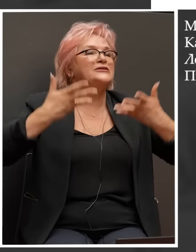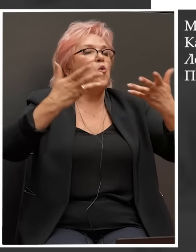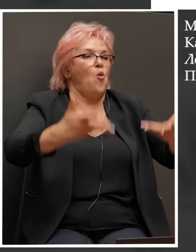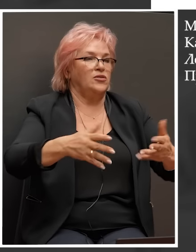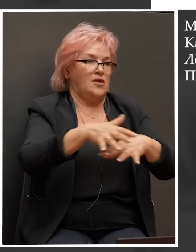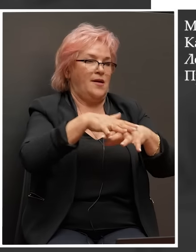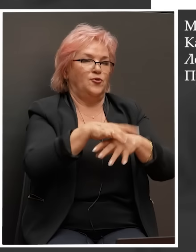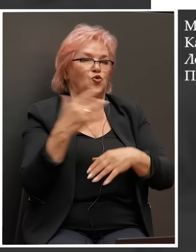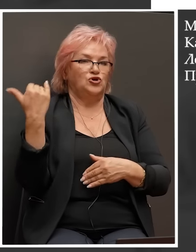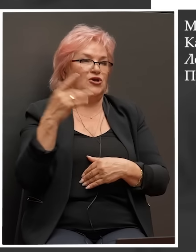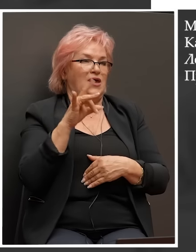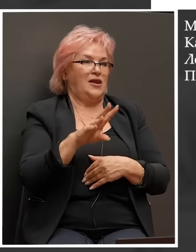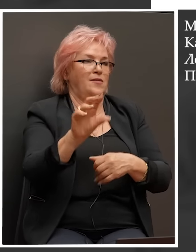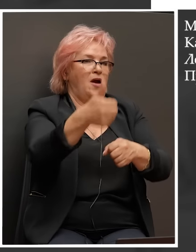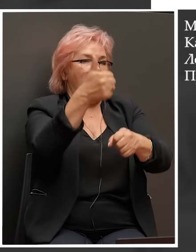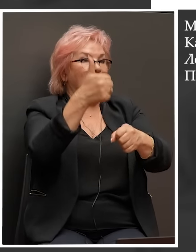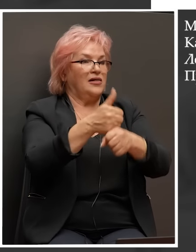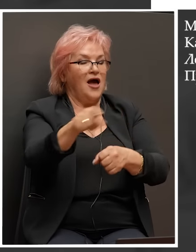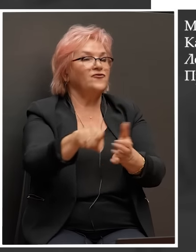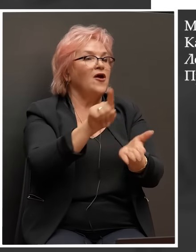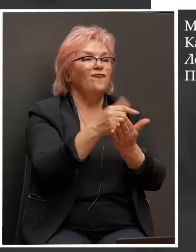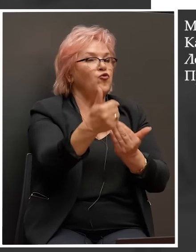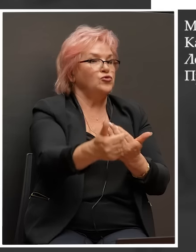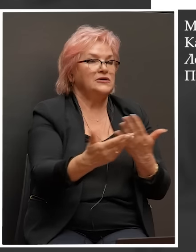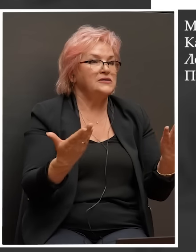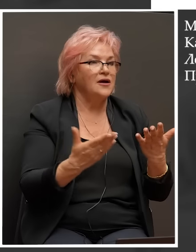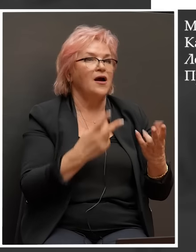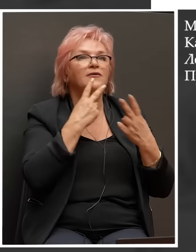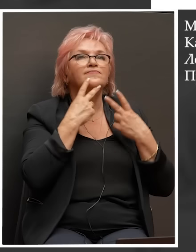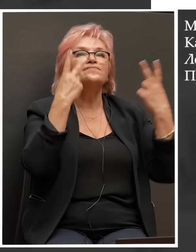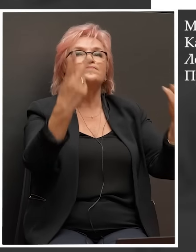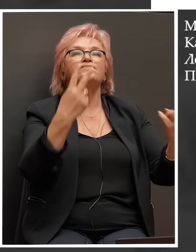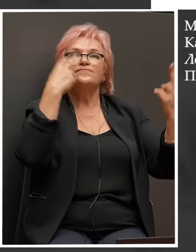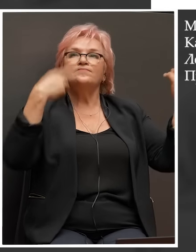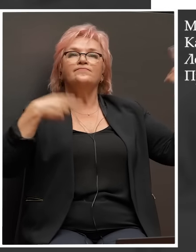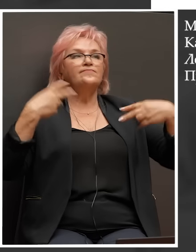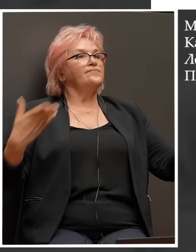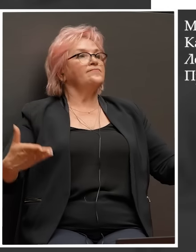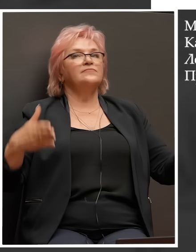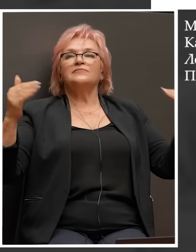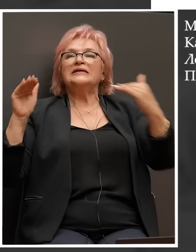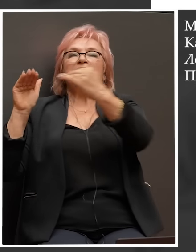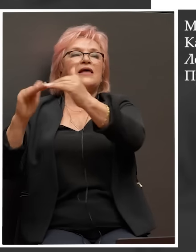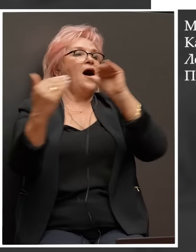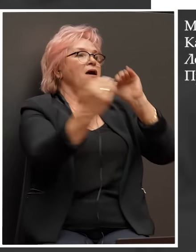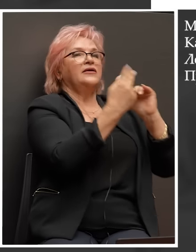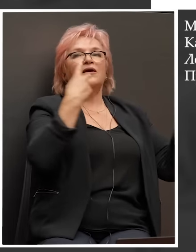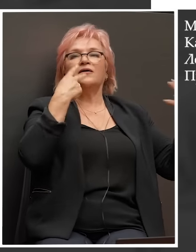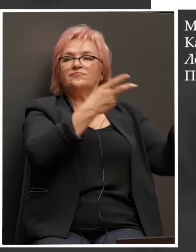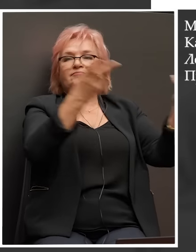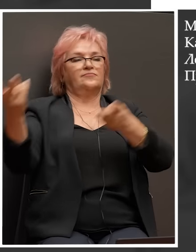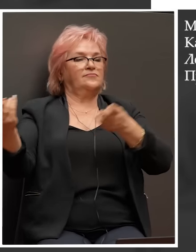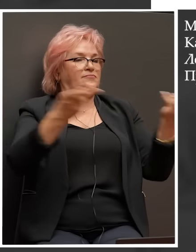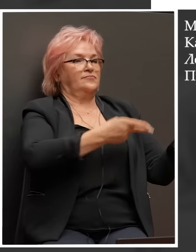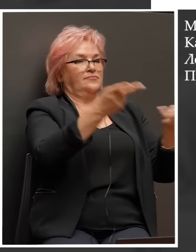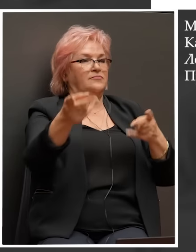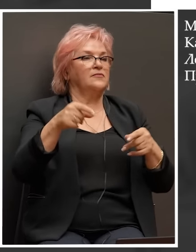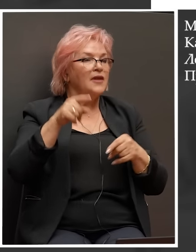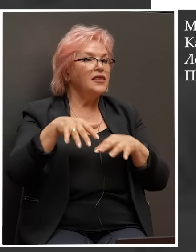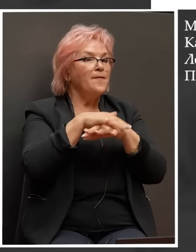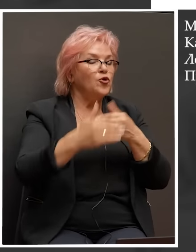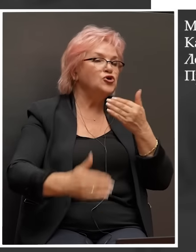Рима. Площадь, главная функция которой – презентация зданий, которые на ней стоят. Это площадь, которая